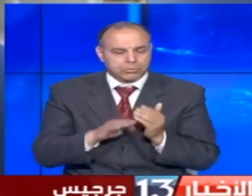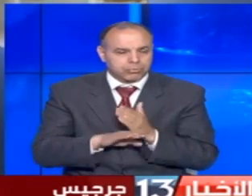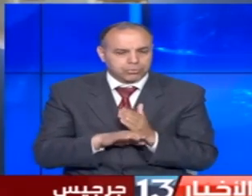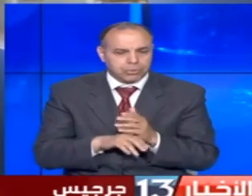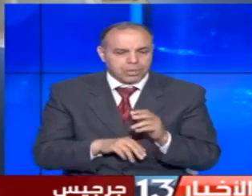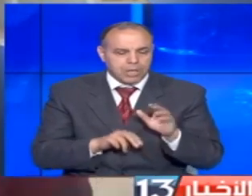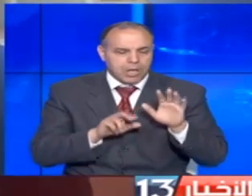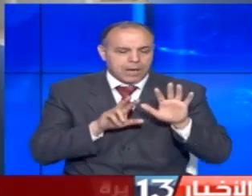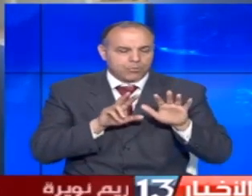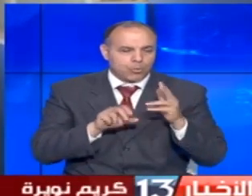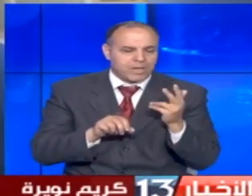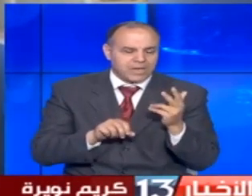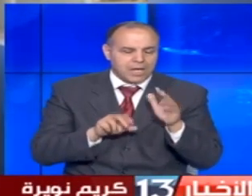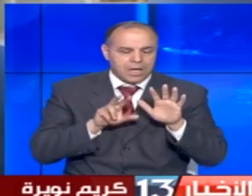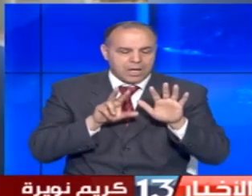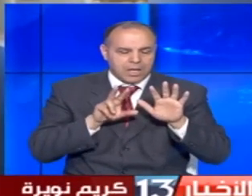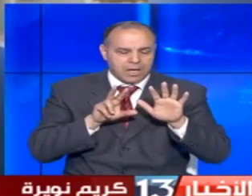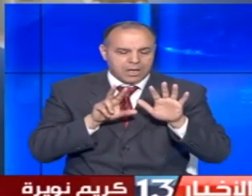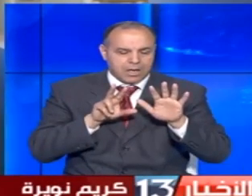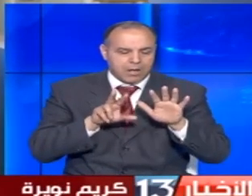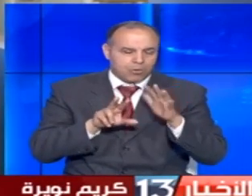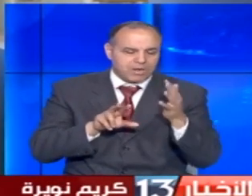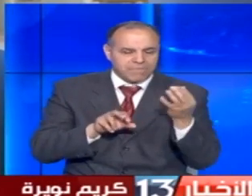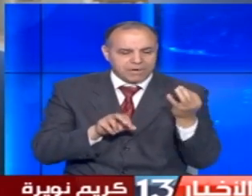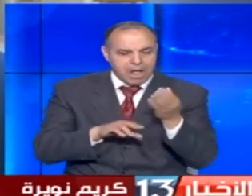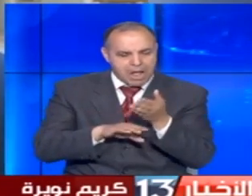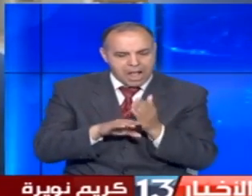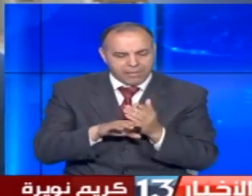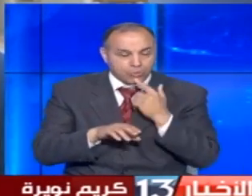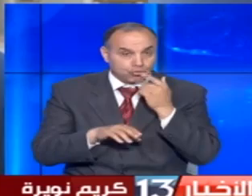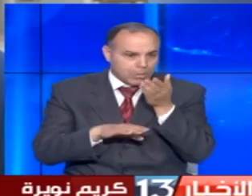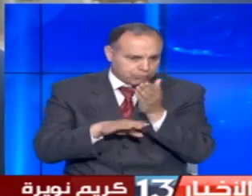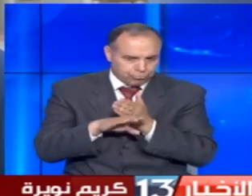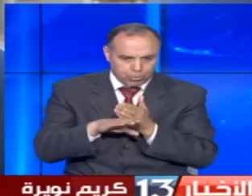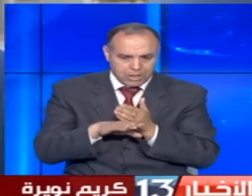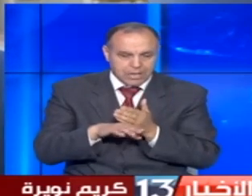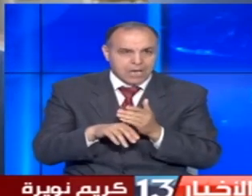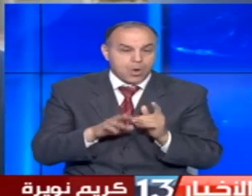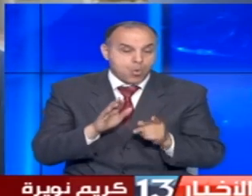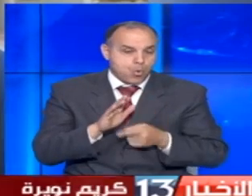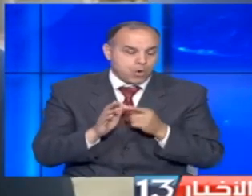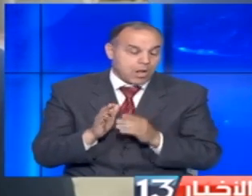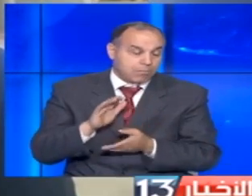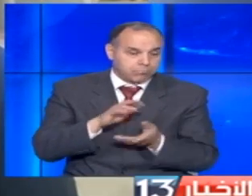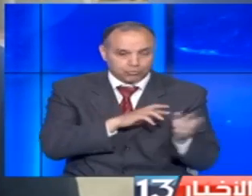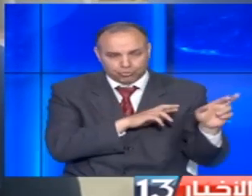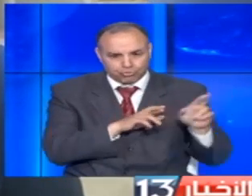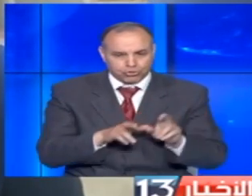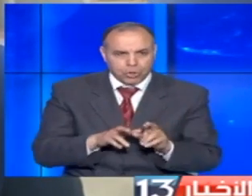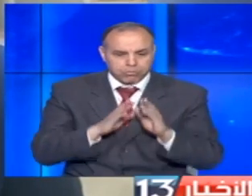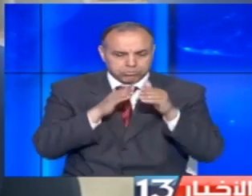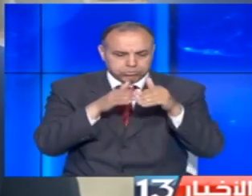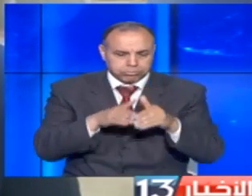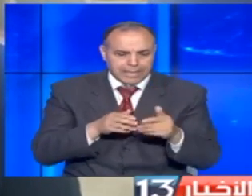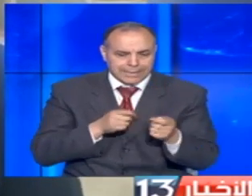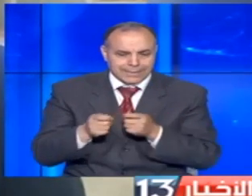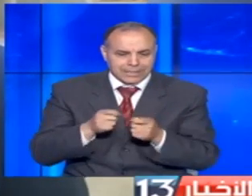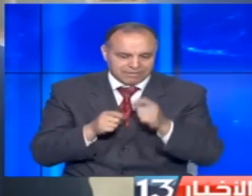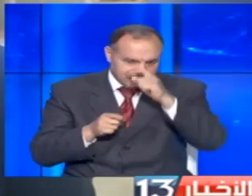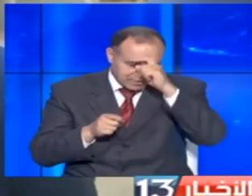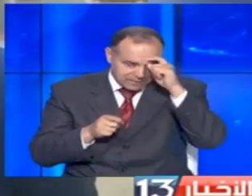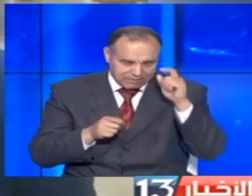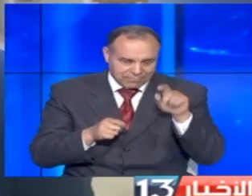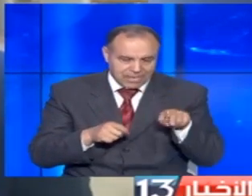حدود 85% ان شاء الله مش يكونوا حاضرين باذن الله خلال الرحله الاولى مش يستقبلها الميناء التجاري لصفه